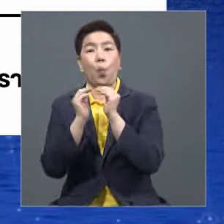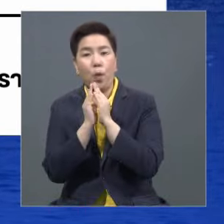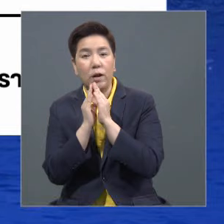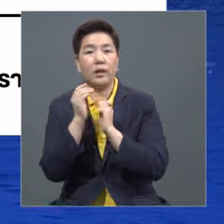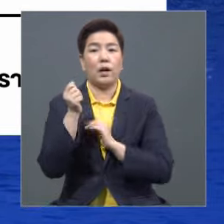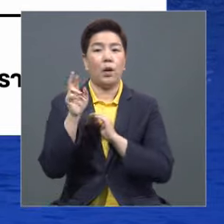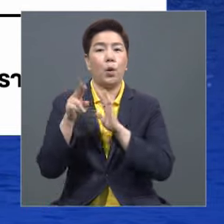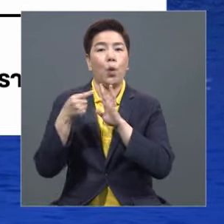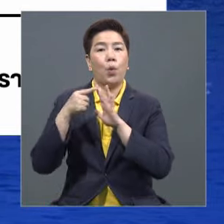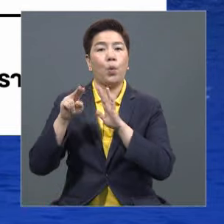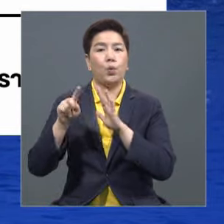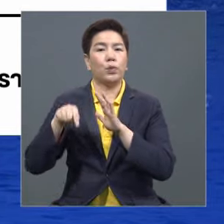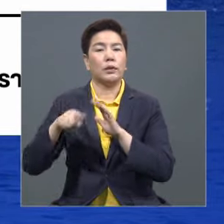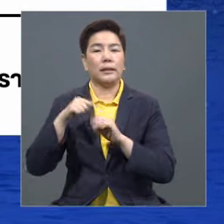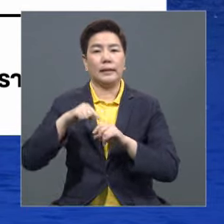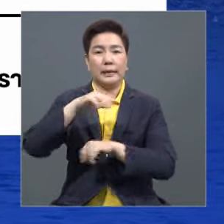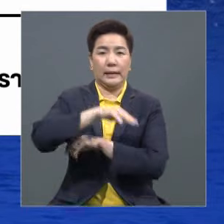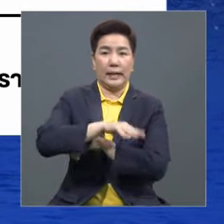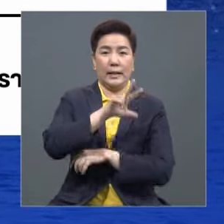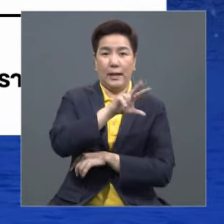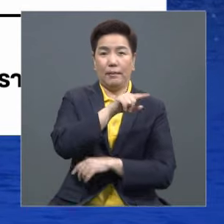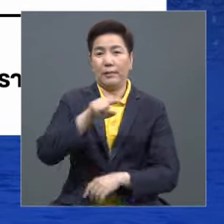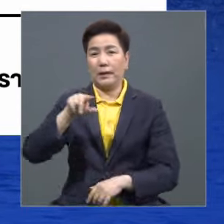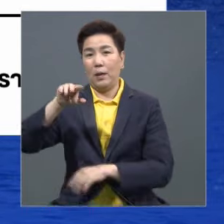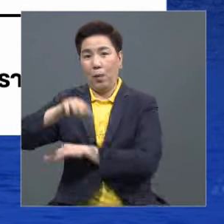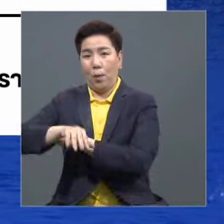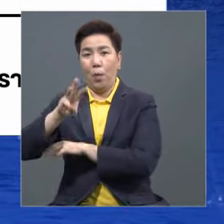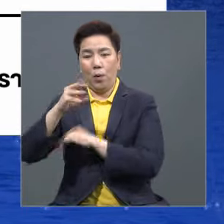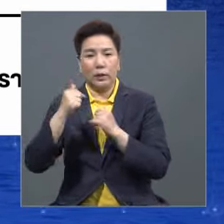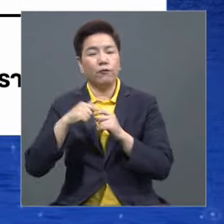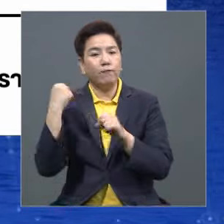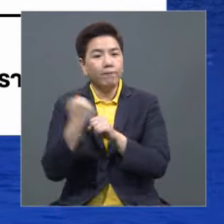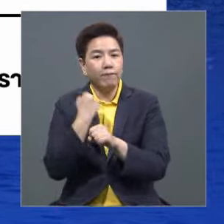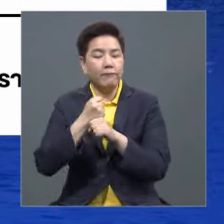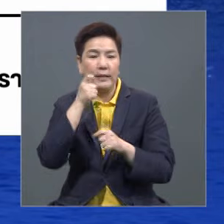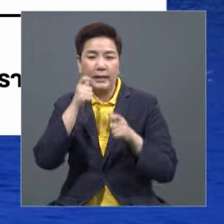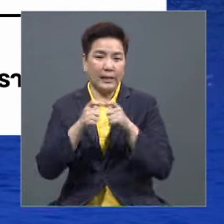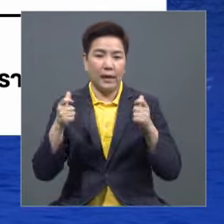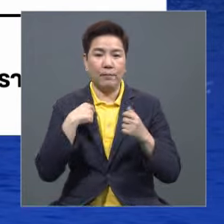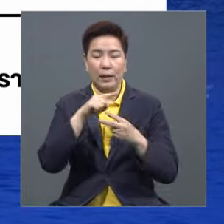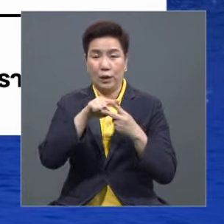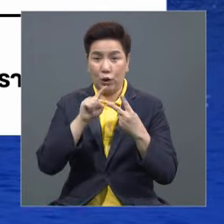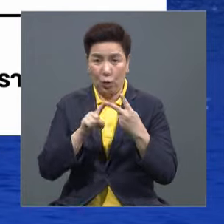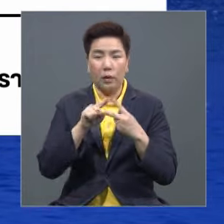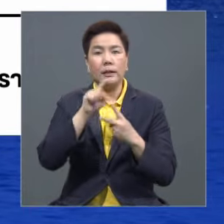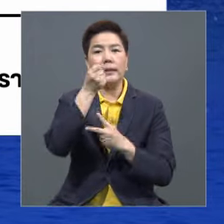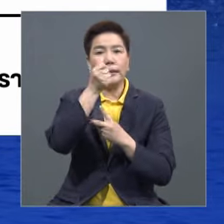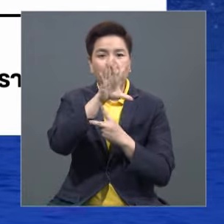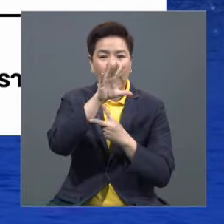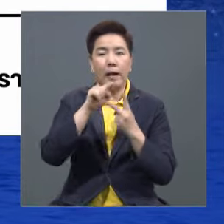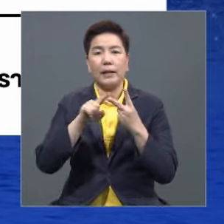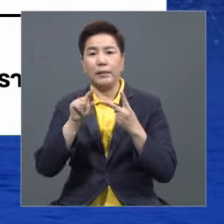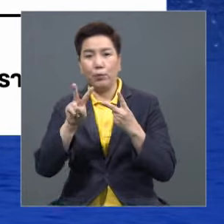15:00นถึง18:00นจากนั้นก็จะเป็นการซ้อมใหญ่จำนวน2ครั้งในวันที่ 15และ 22